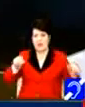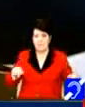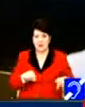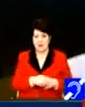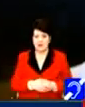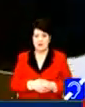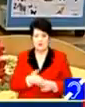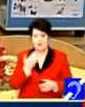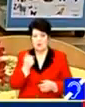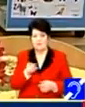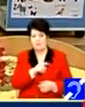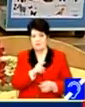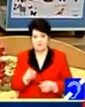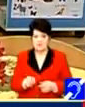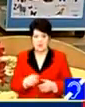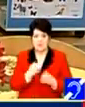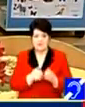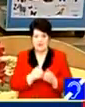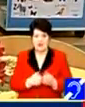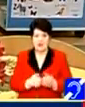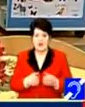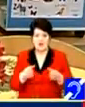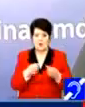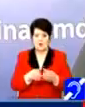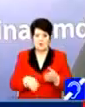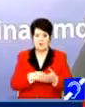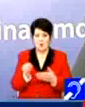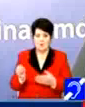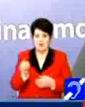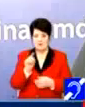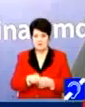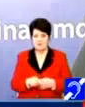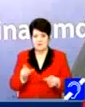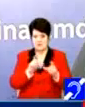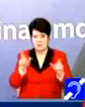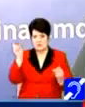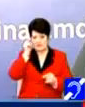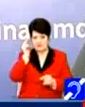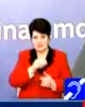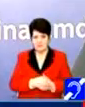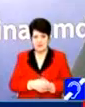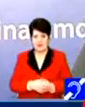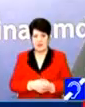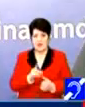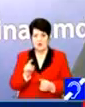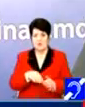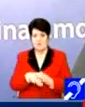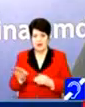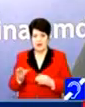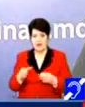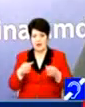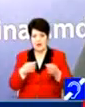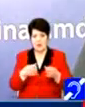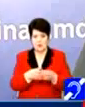avem nu știu ce. Fiecare grupă nouă care vine cumpără ceva pentru instituția de învățământ. Și cum pleacă grupa,